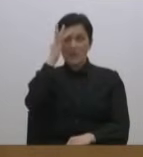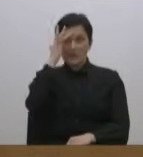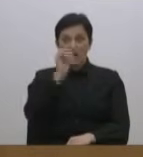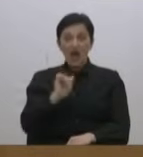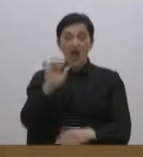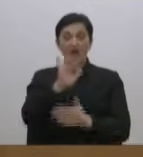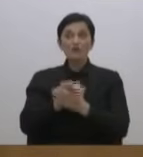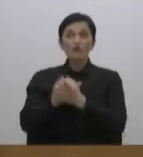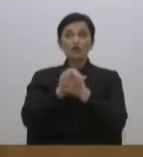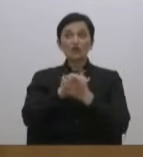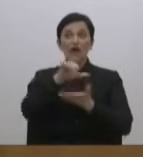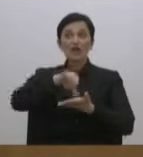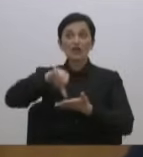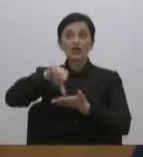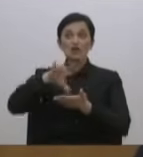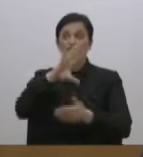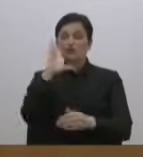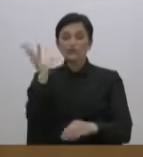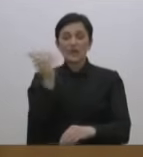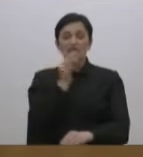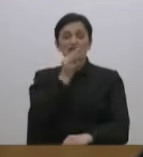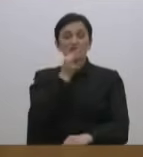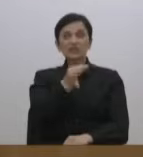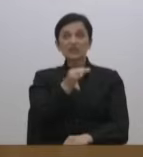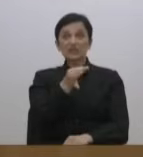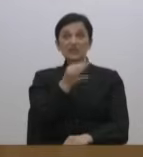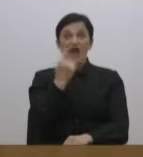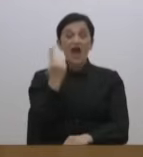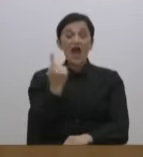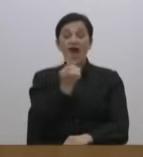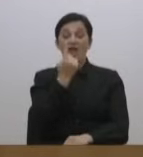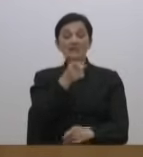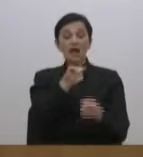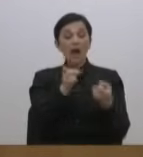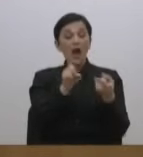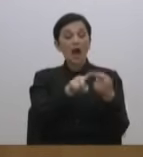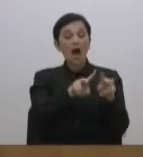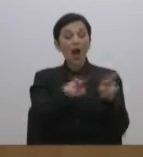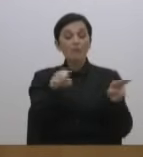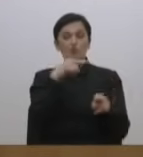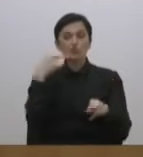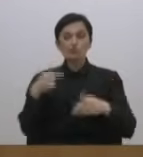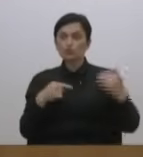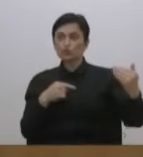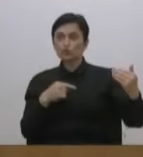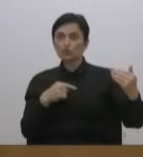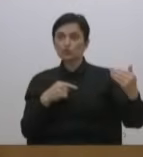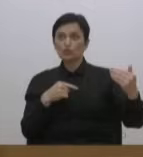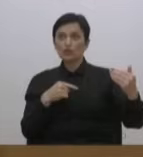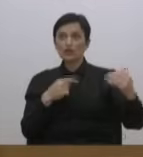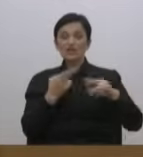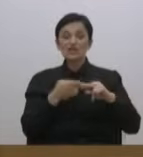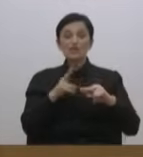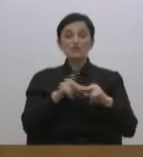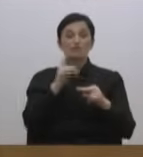ამერიკელებმაც და ევროკავშირის წარმომადგენლებმაც ყველამ გითხრათ, რომ ერთადერთი რასთანაც ანალოგია ამ კანონს არის რუსული კანონიო. Იმიტომ